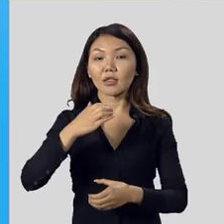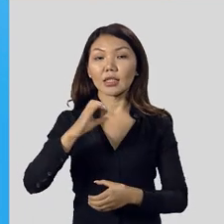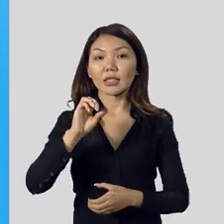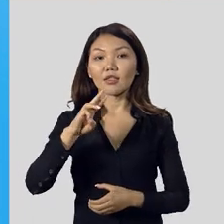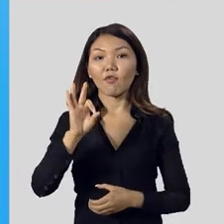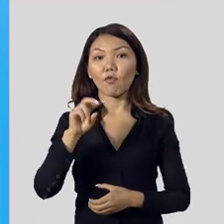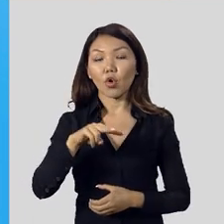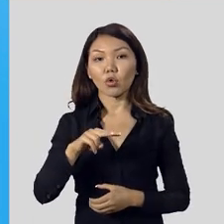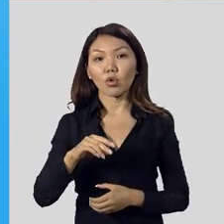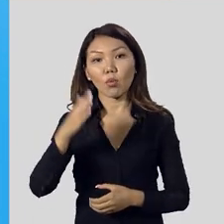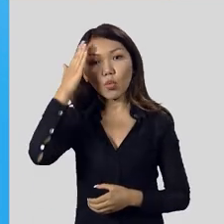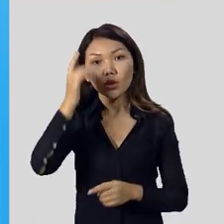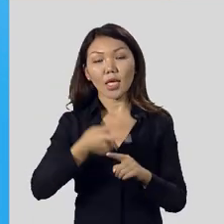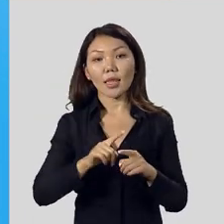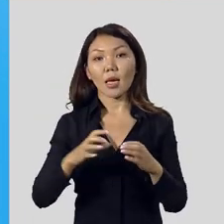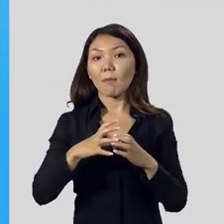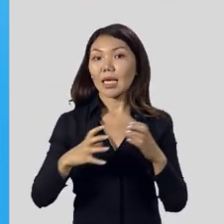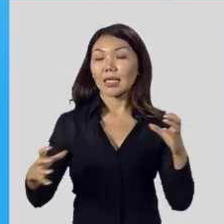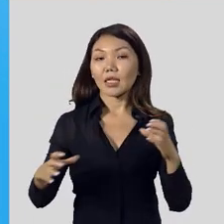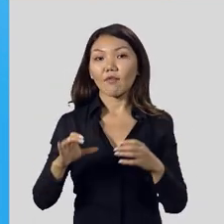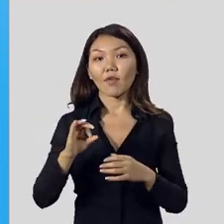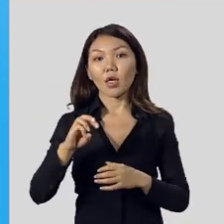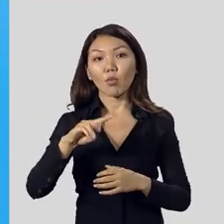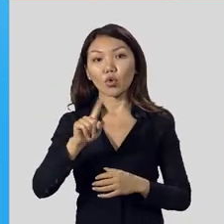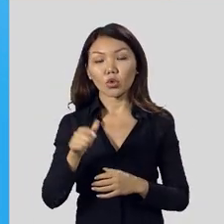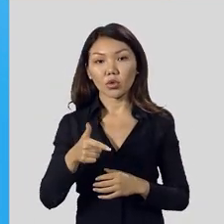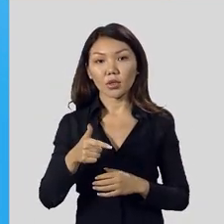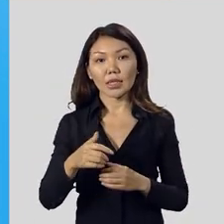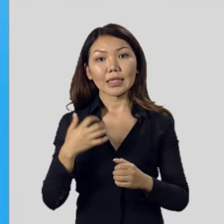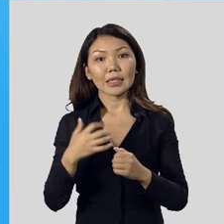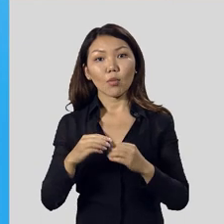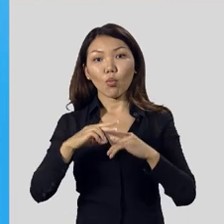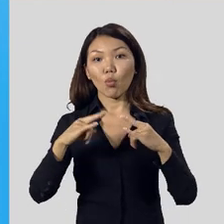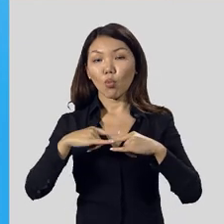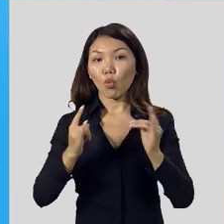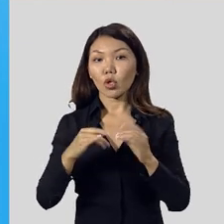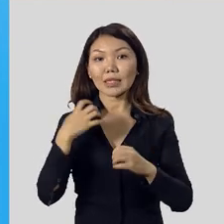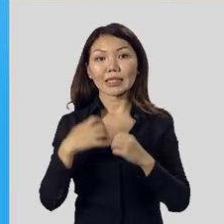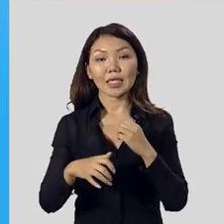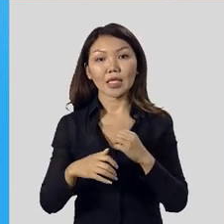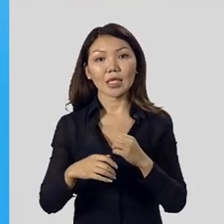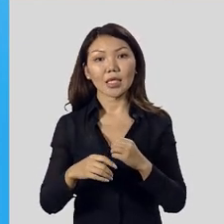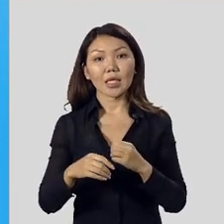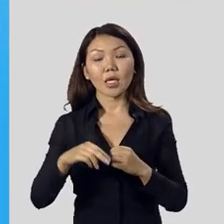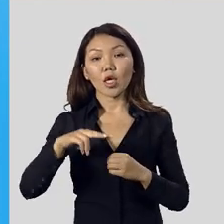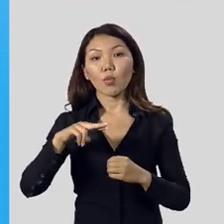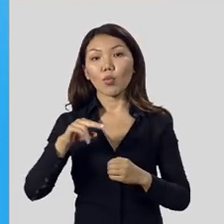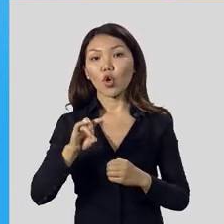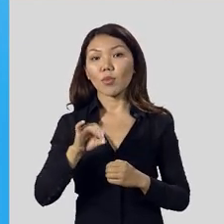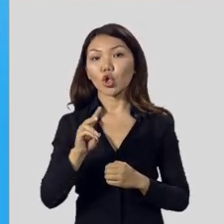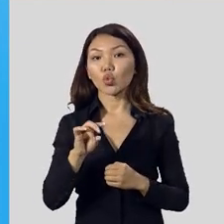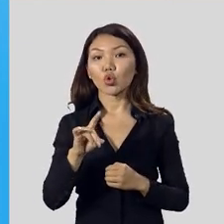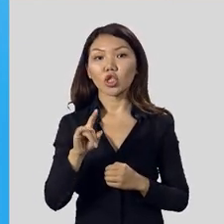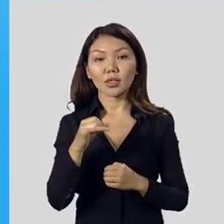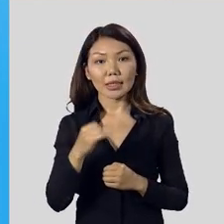это продолговатый мозг, мост, средний и промежуточный мозг. Продолговатый